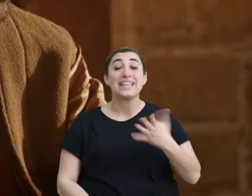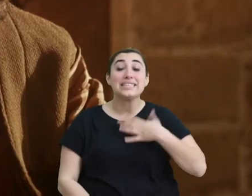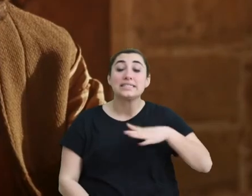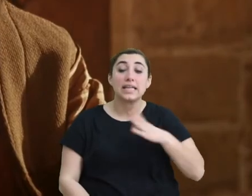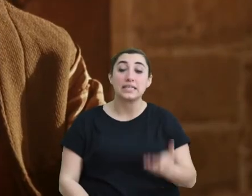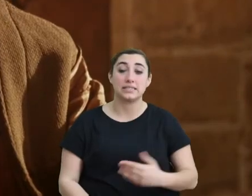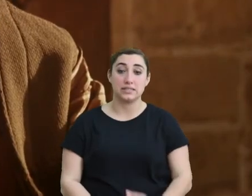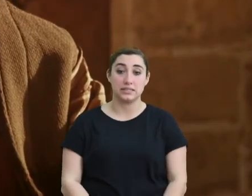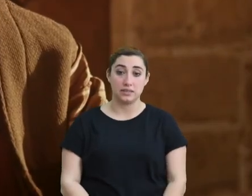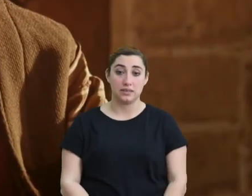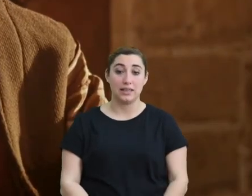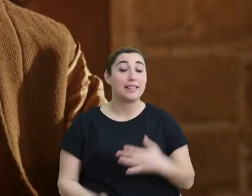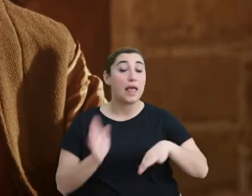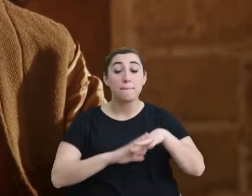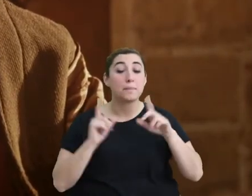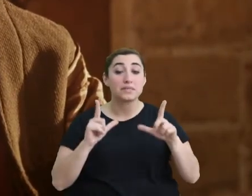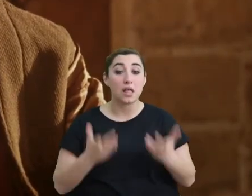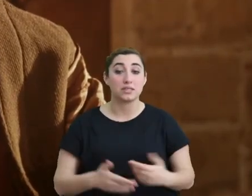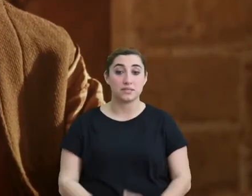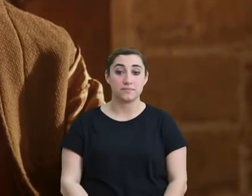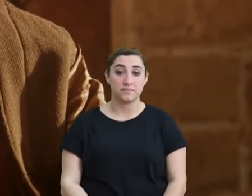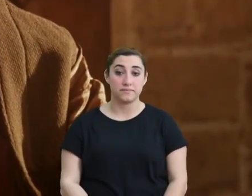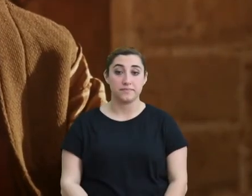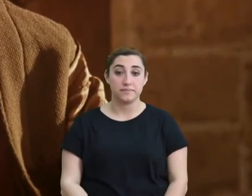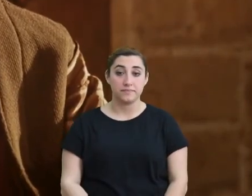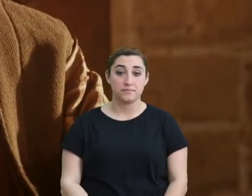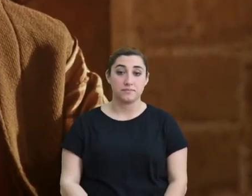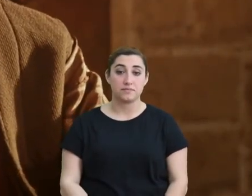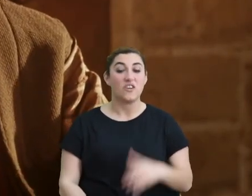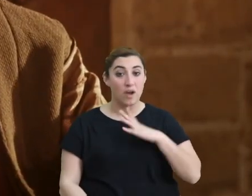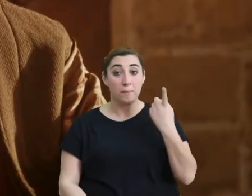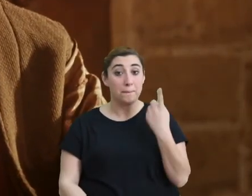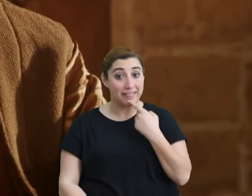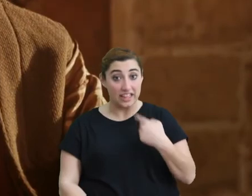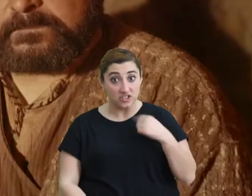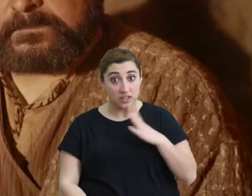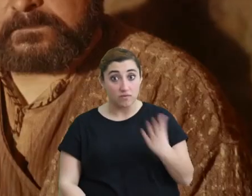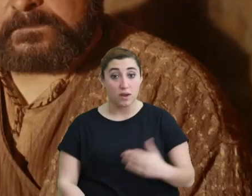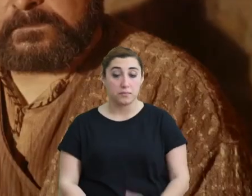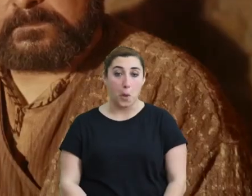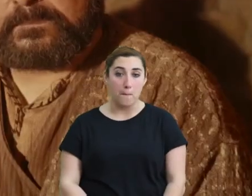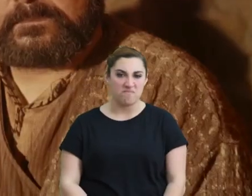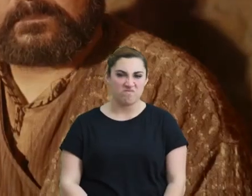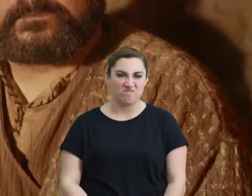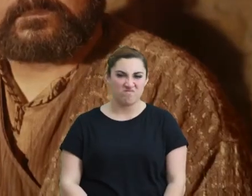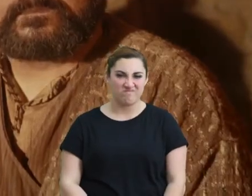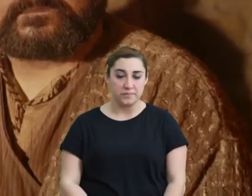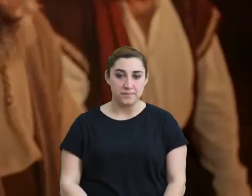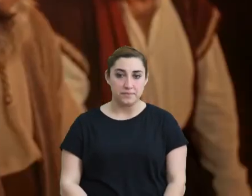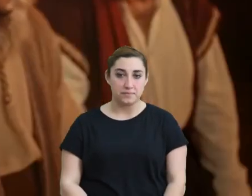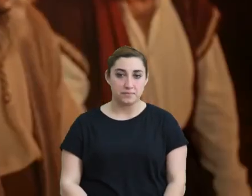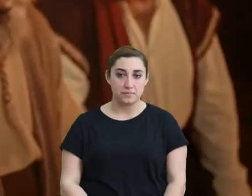muradınız? Ne yapmamız icap eder? Var mıdır bir diyeceği olan?